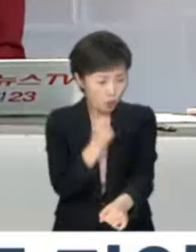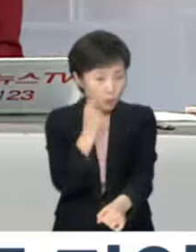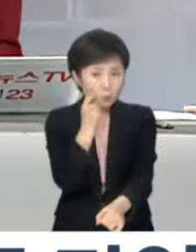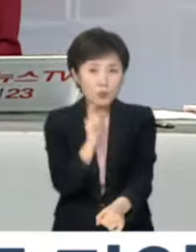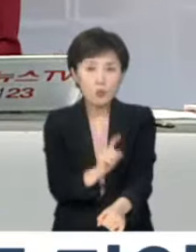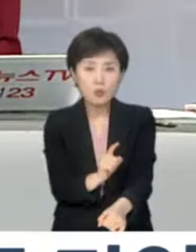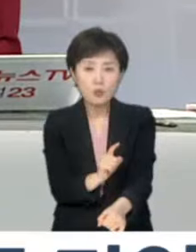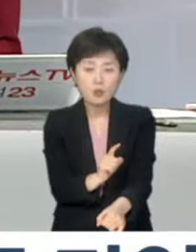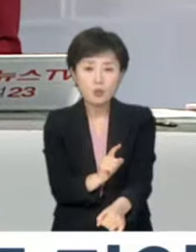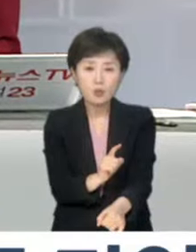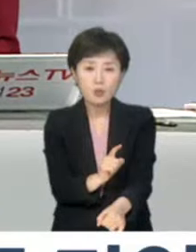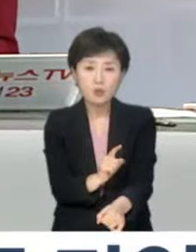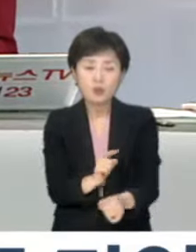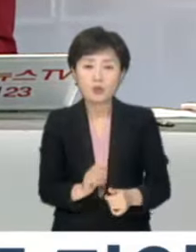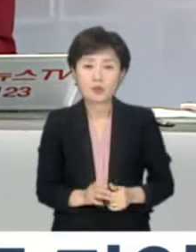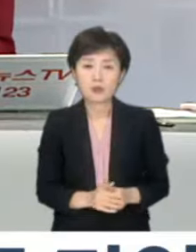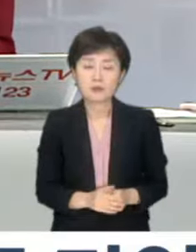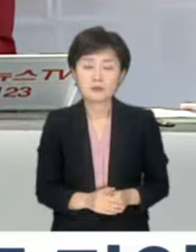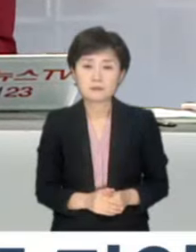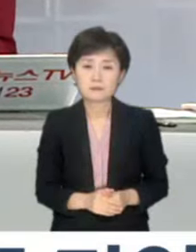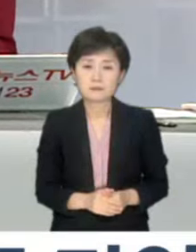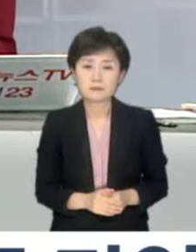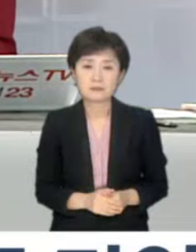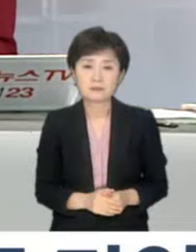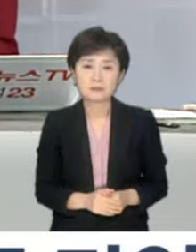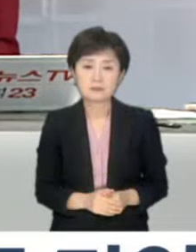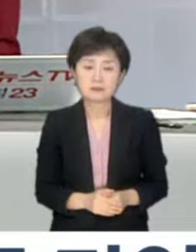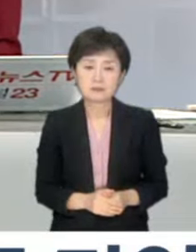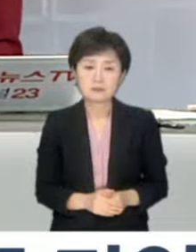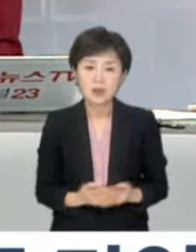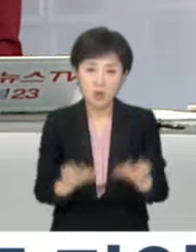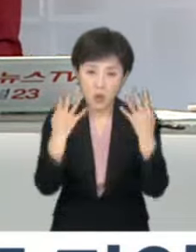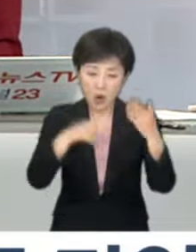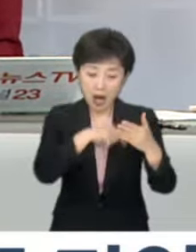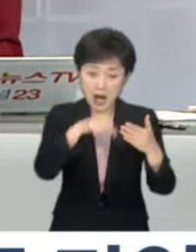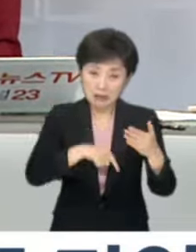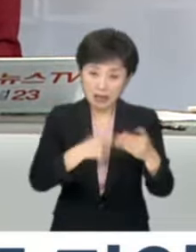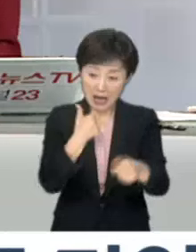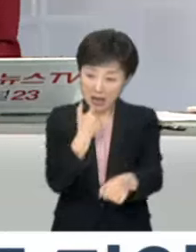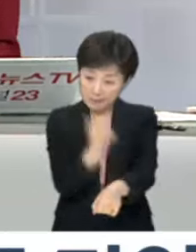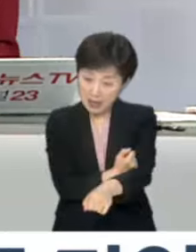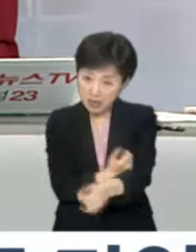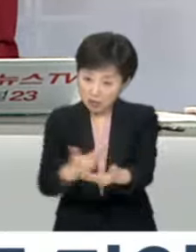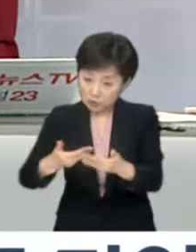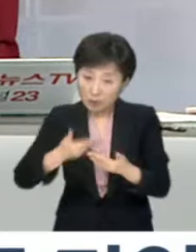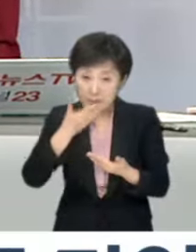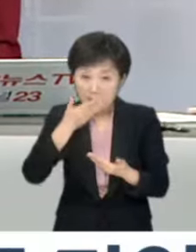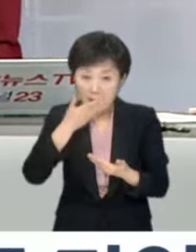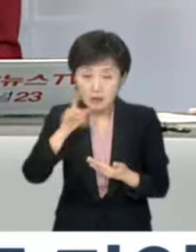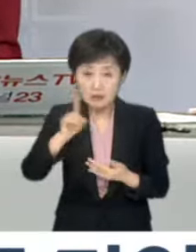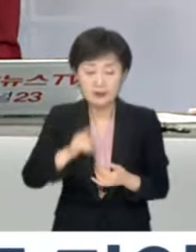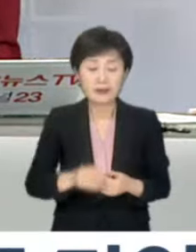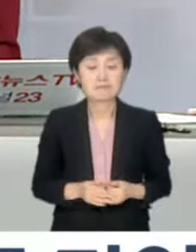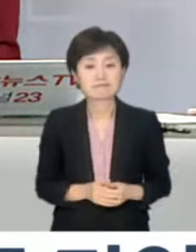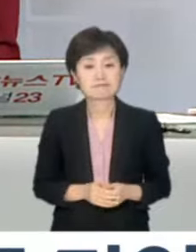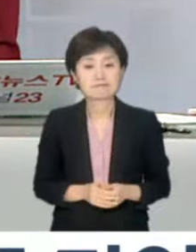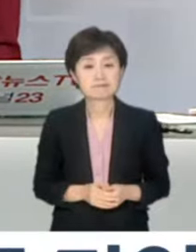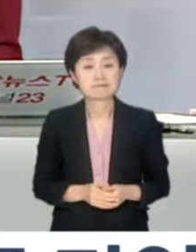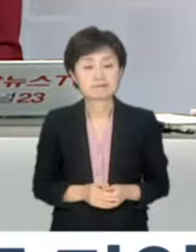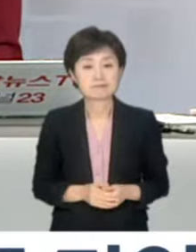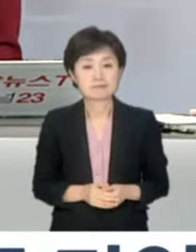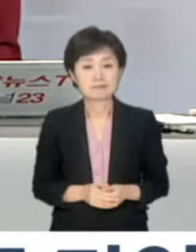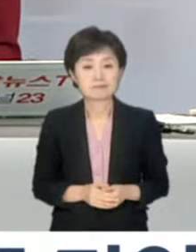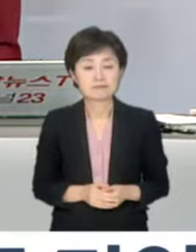댔을까 이 가능할 수 있냐 이 부분인데요. 교정시설 내 어떤 마약 통로 차단 이게 뚫렸다는 얘기예요? 어떻게 봐야 되나요?